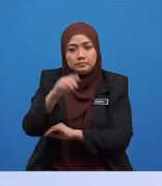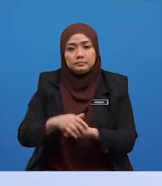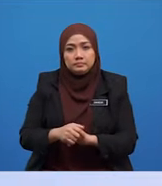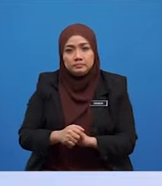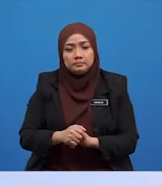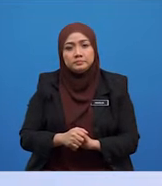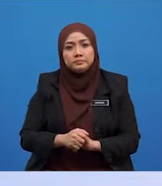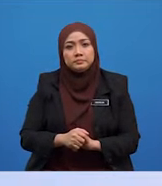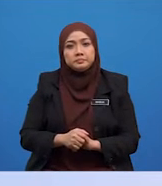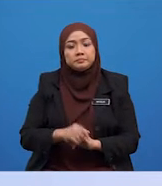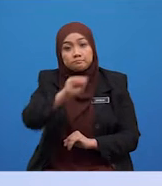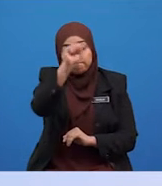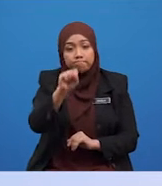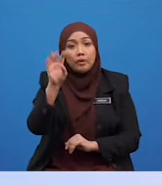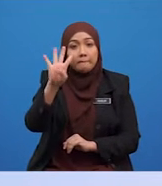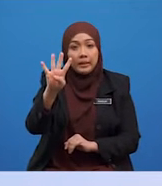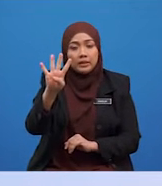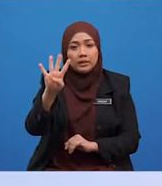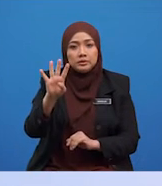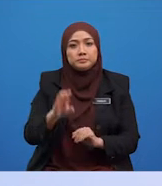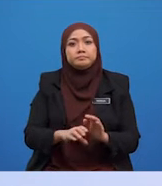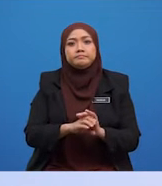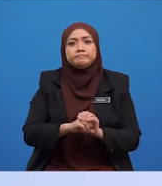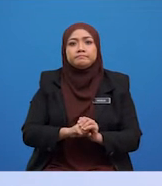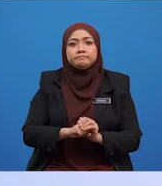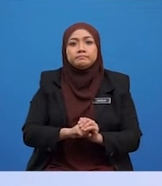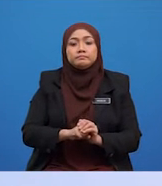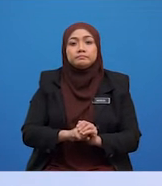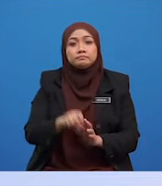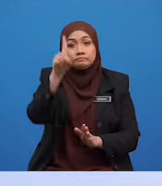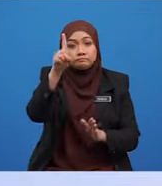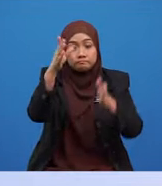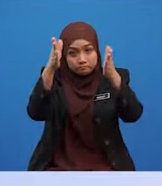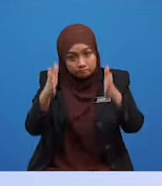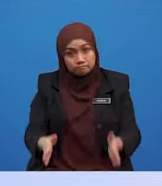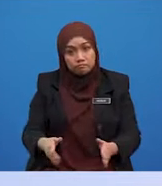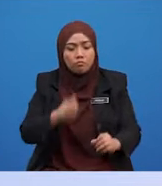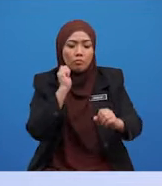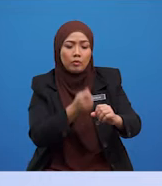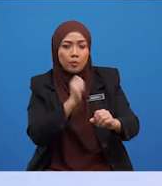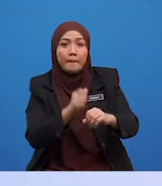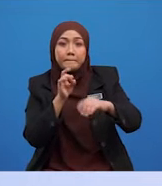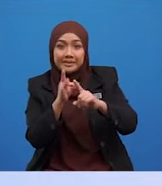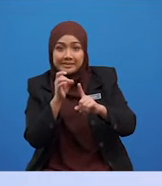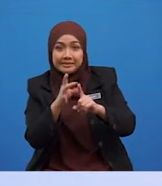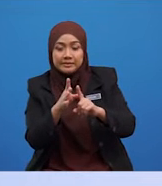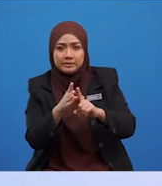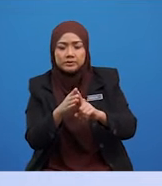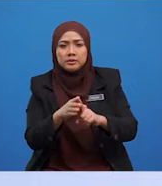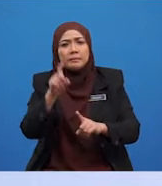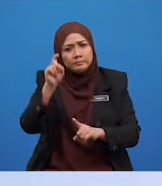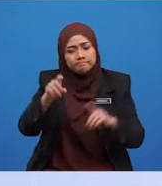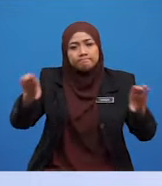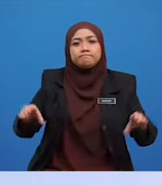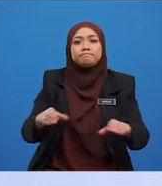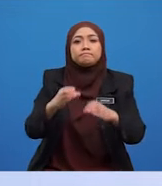lihat contoh soalan 4. Seorang tukang besi diminta membina sebuah kerangka